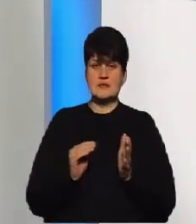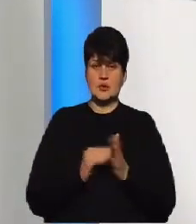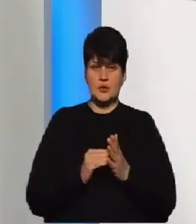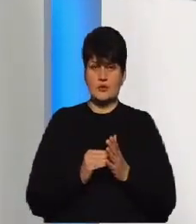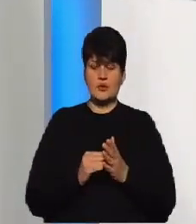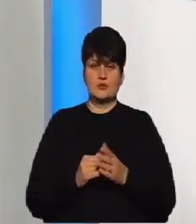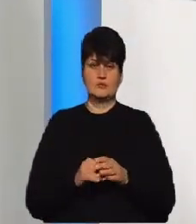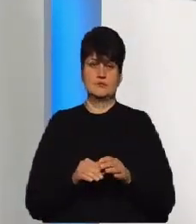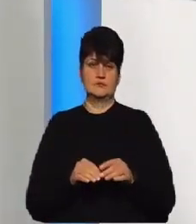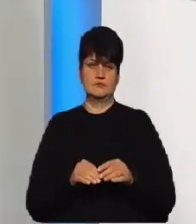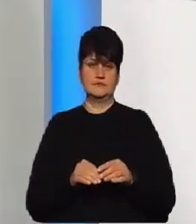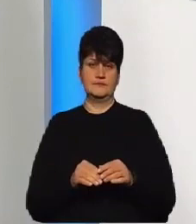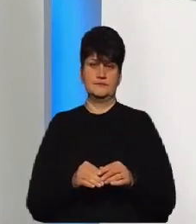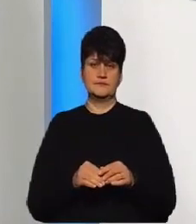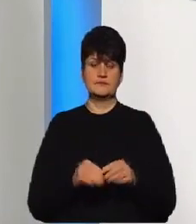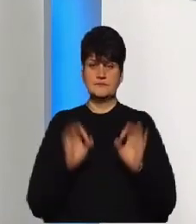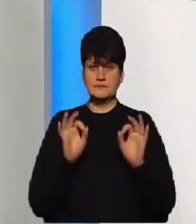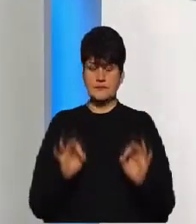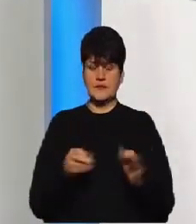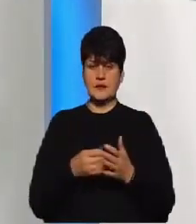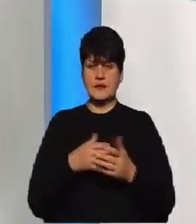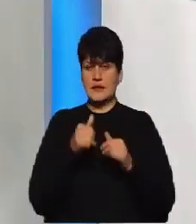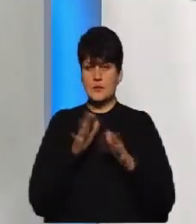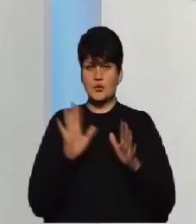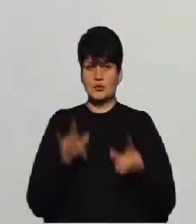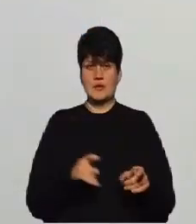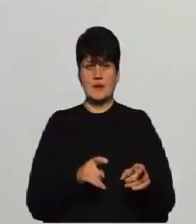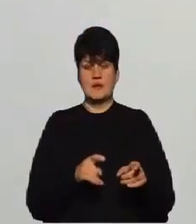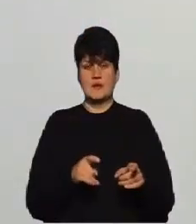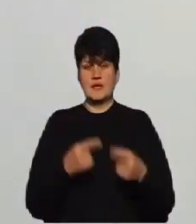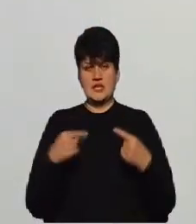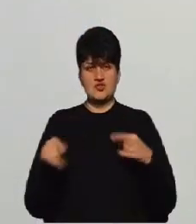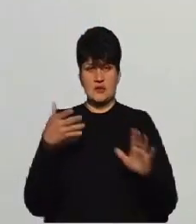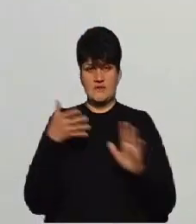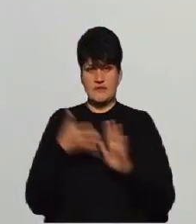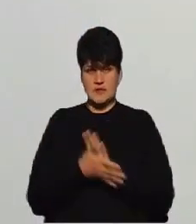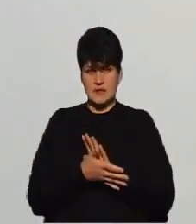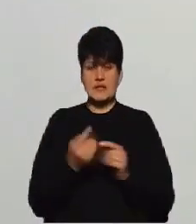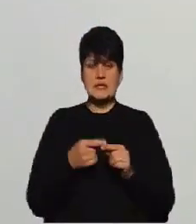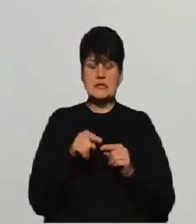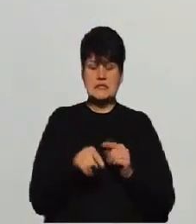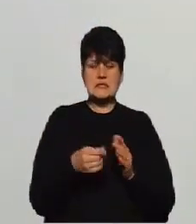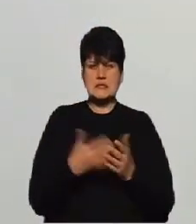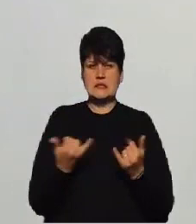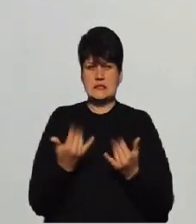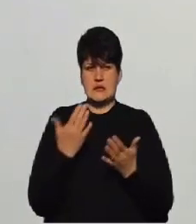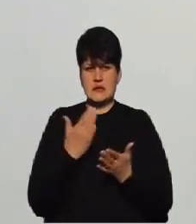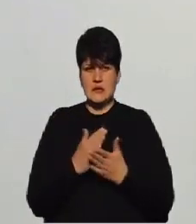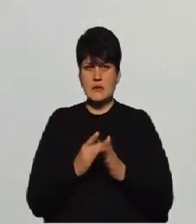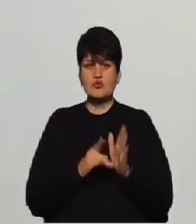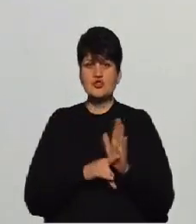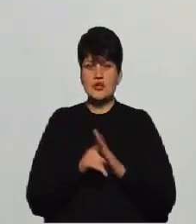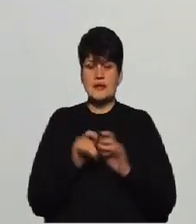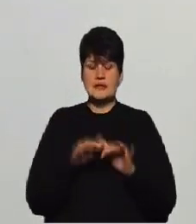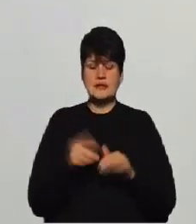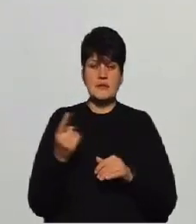що там не може бути про якихось там перебіг. Витрат. Скажіть, будь ласка, ці тарифи, які зараз почали діяти з 1